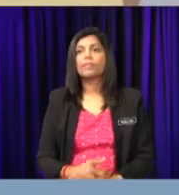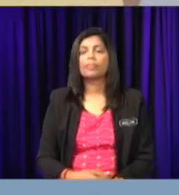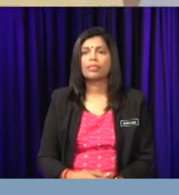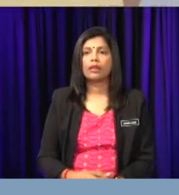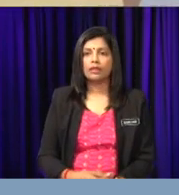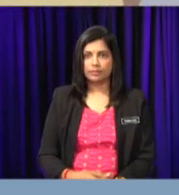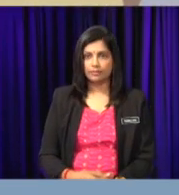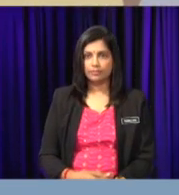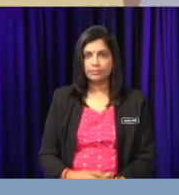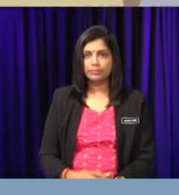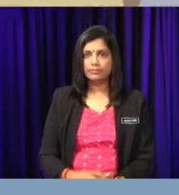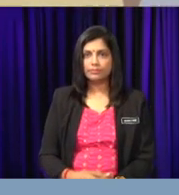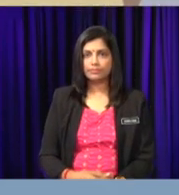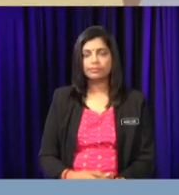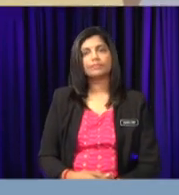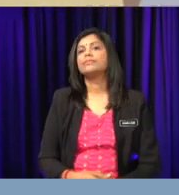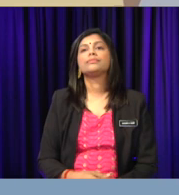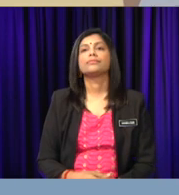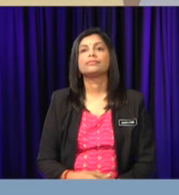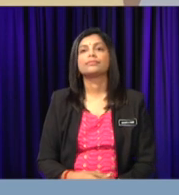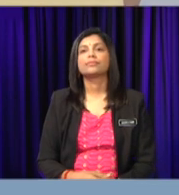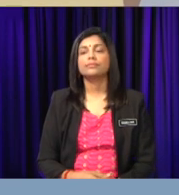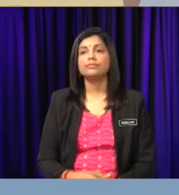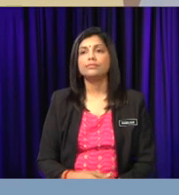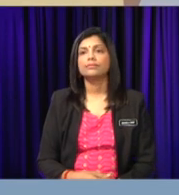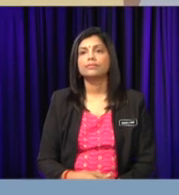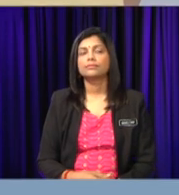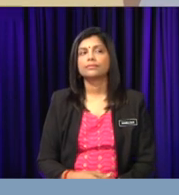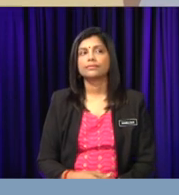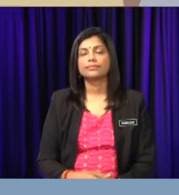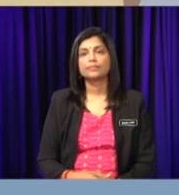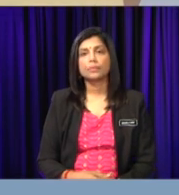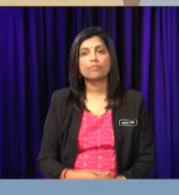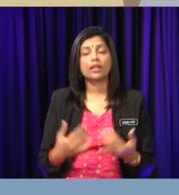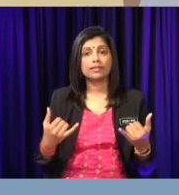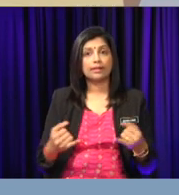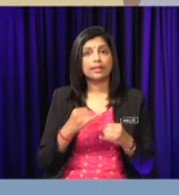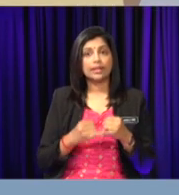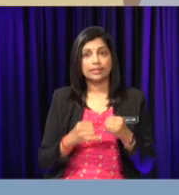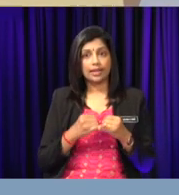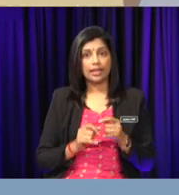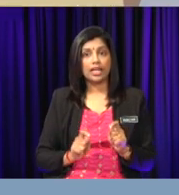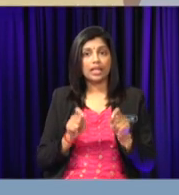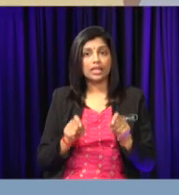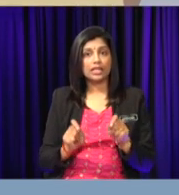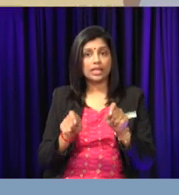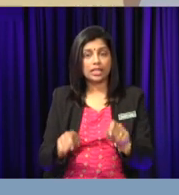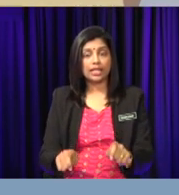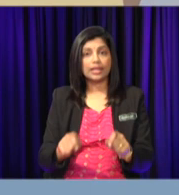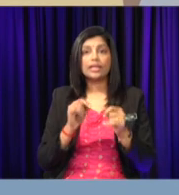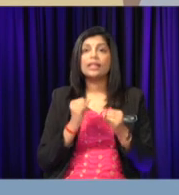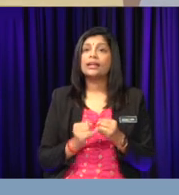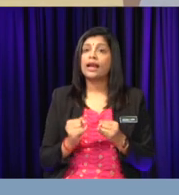sebelum pemberian itu disampaikan baik yang terakhir yang kita pelajari tentang